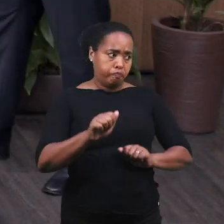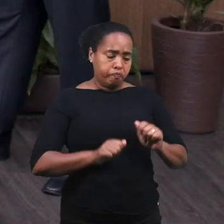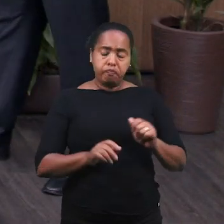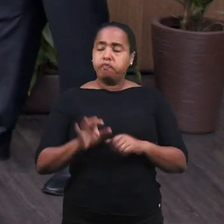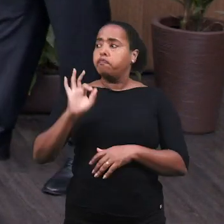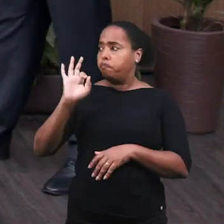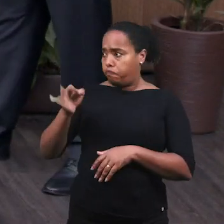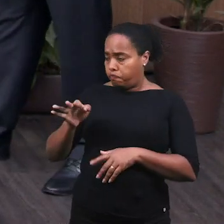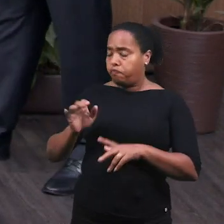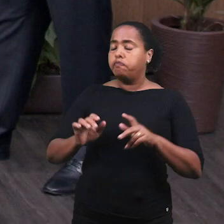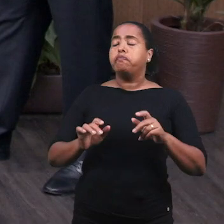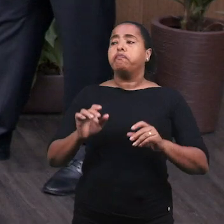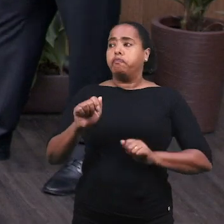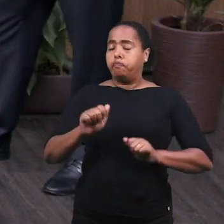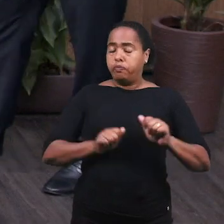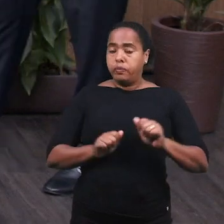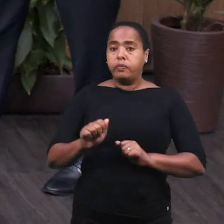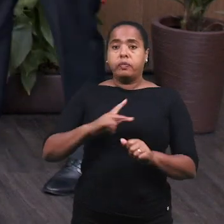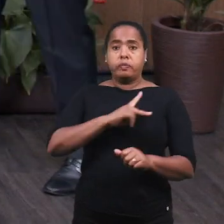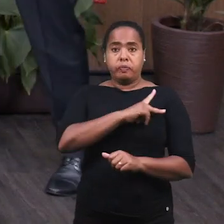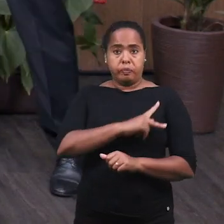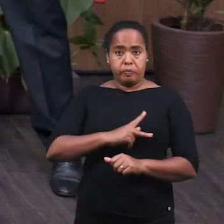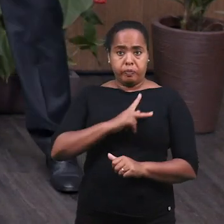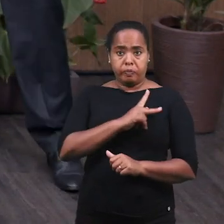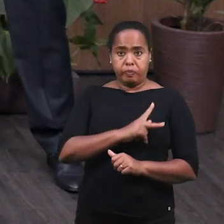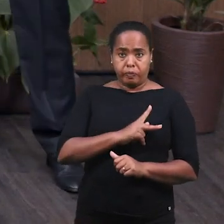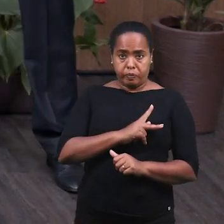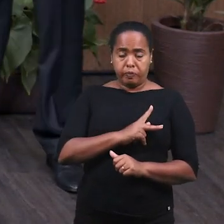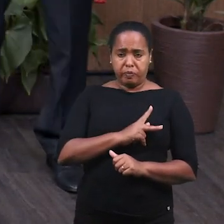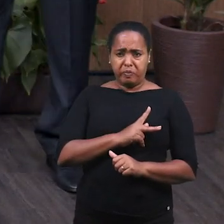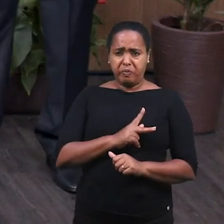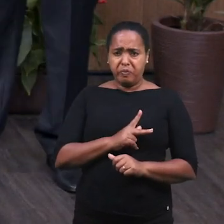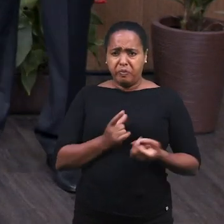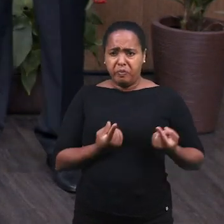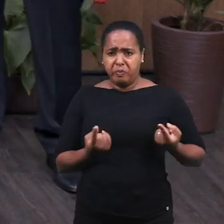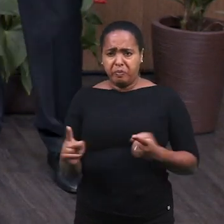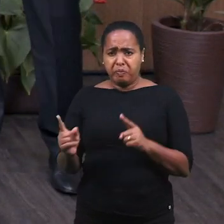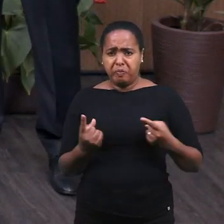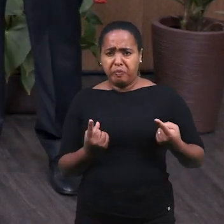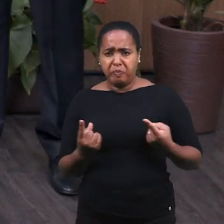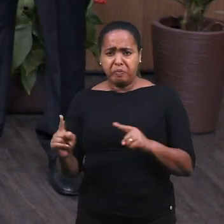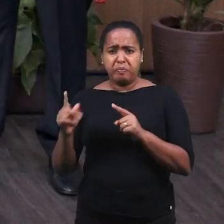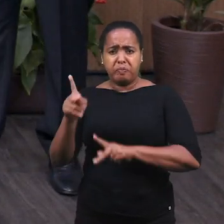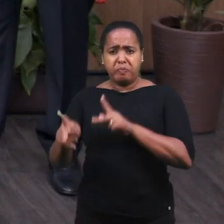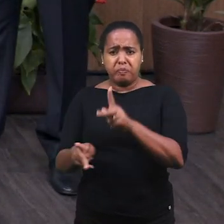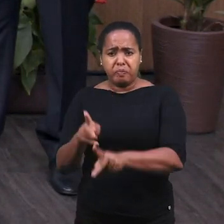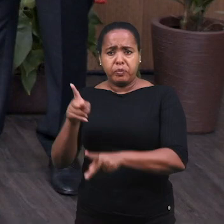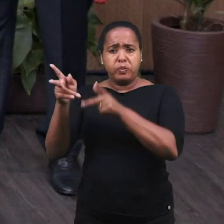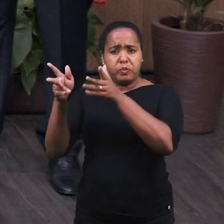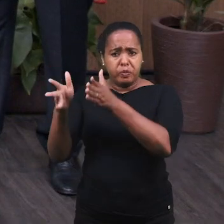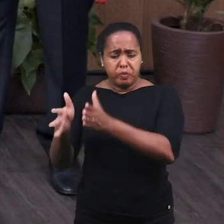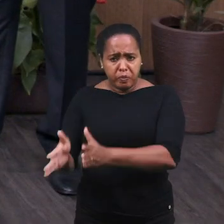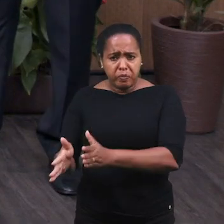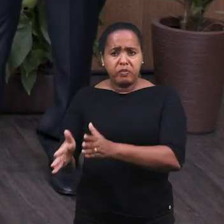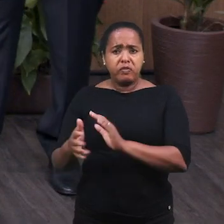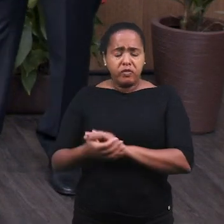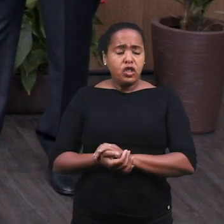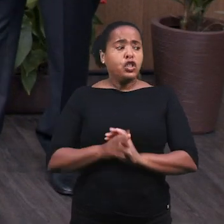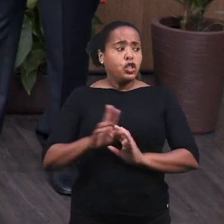написано в книге «Деяния апостолов» в 9 главе, Павел до этого, он преследовал